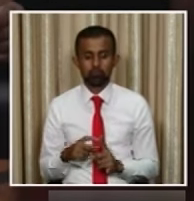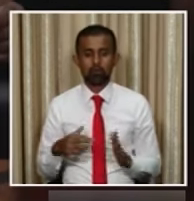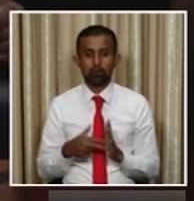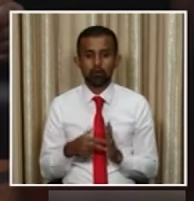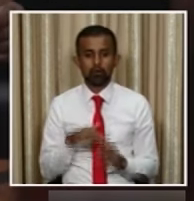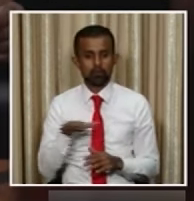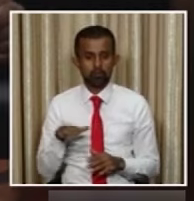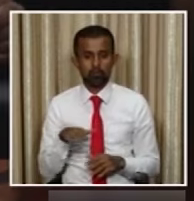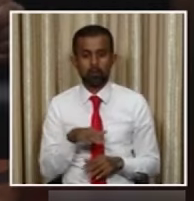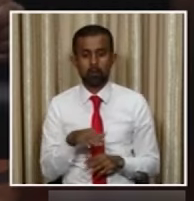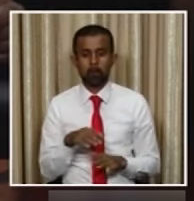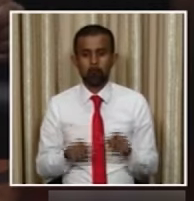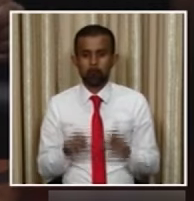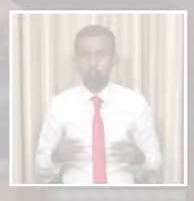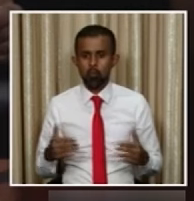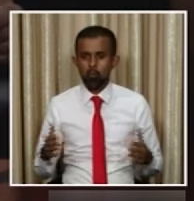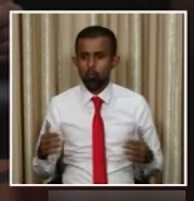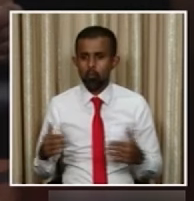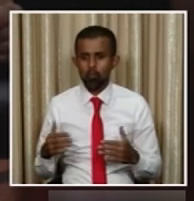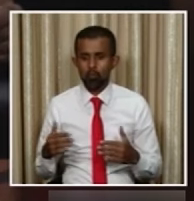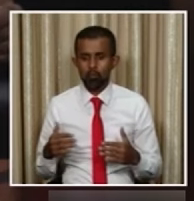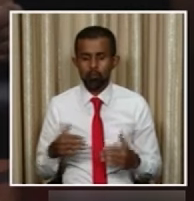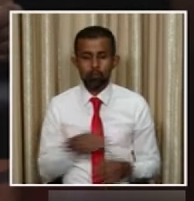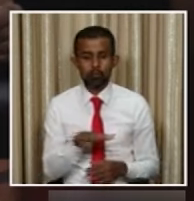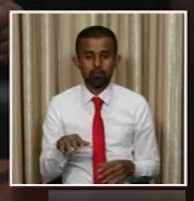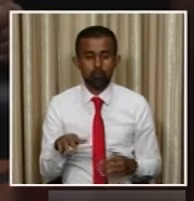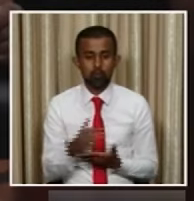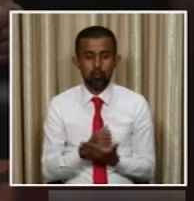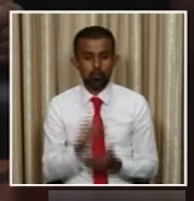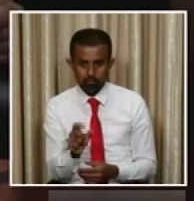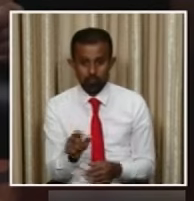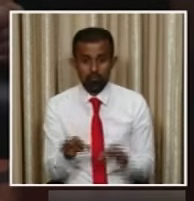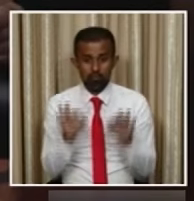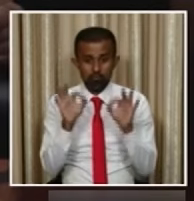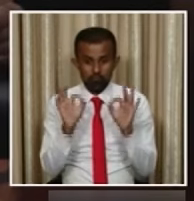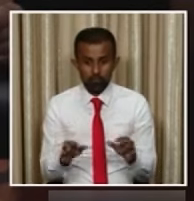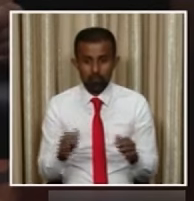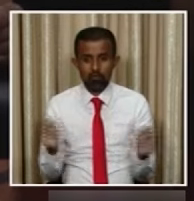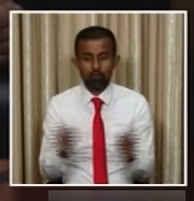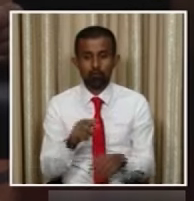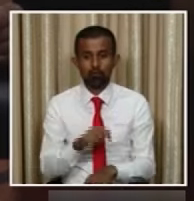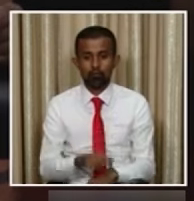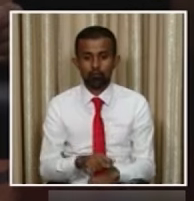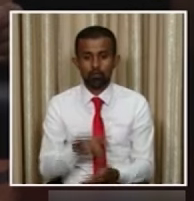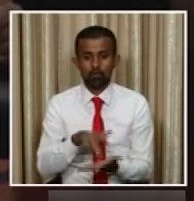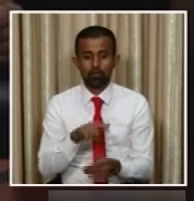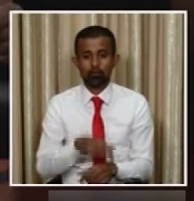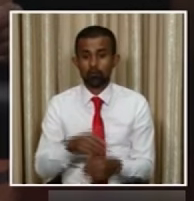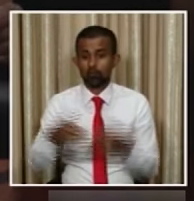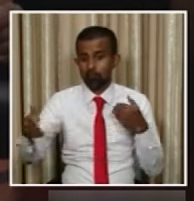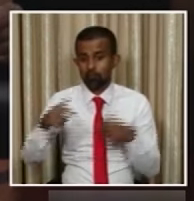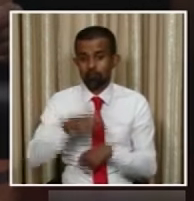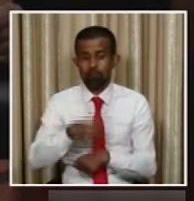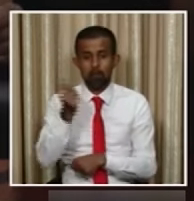සමාජ පාරිසරික හා මානව ගැටලු නිර්මාණය වන හේයින් මෙම සභාවේ අවධානය යොමු කර සුදුසු කෙටි කාලීන මධ්‍යකාලීන දිගු කාලීන